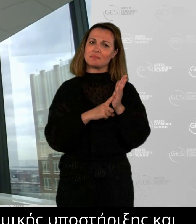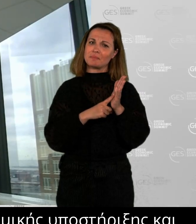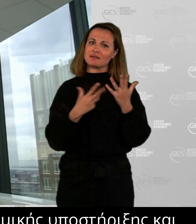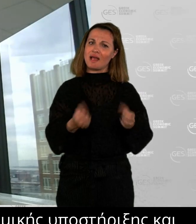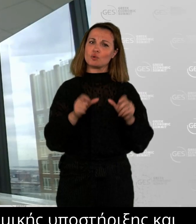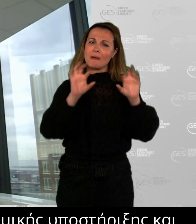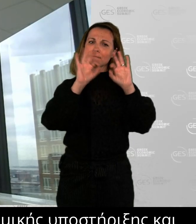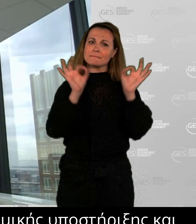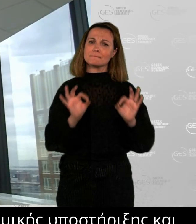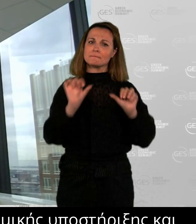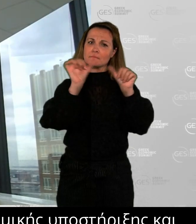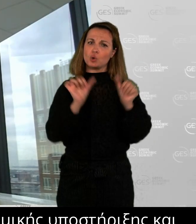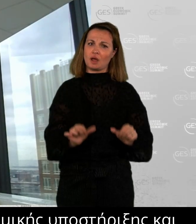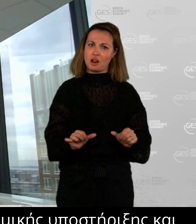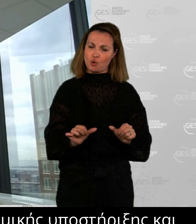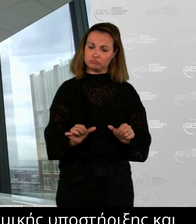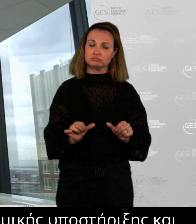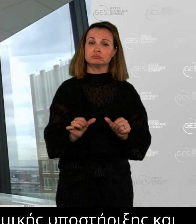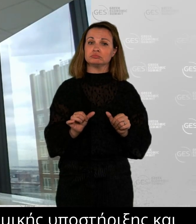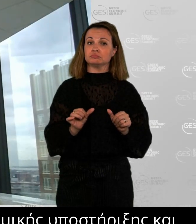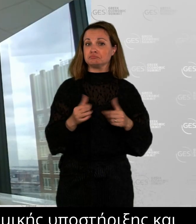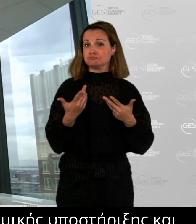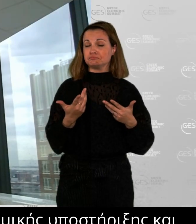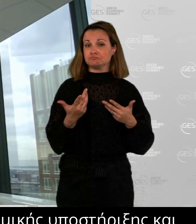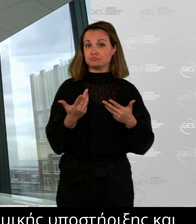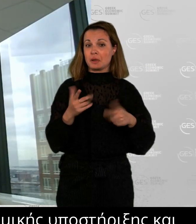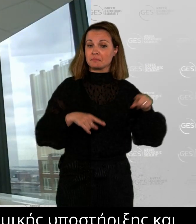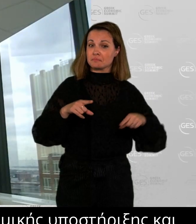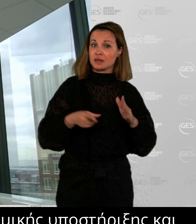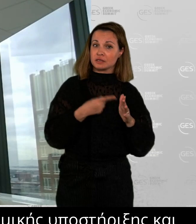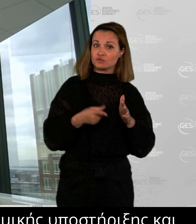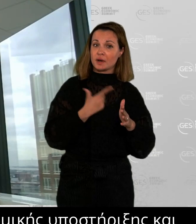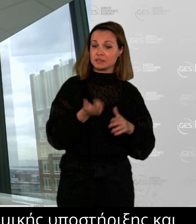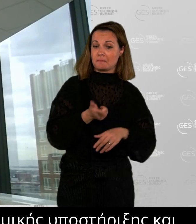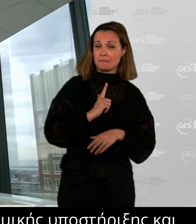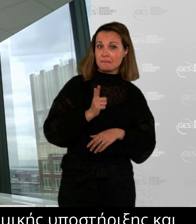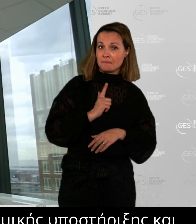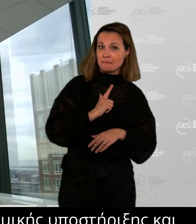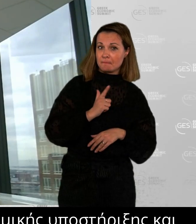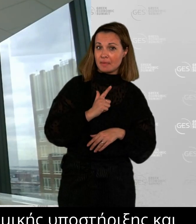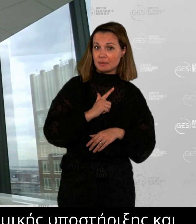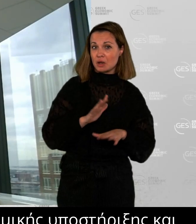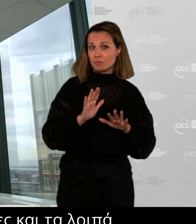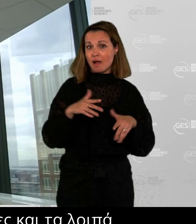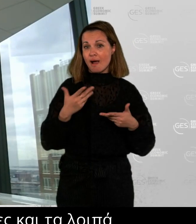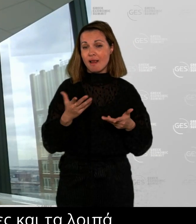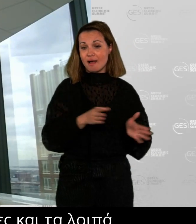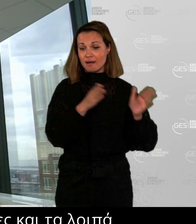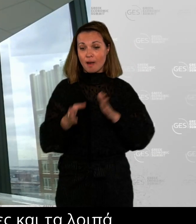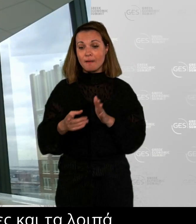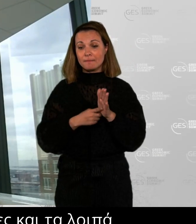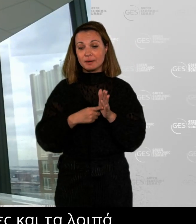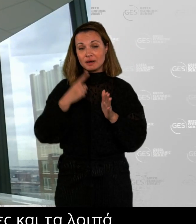αποτιμήσεις, προσδοκίες κτλ. Πολλά στηρίζονται στη διανοητική ιδιοκτησία που έχει ένας